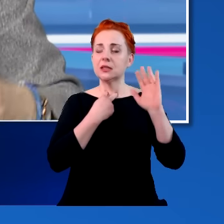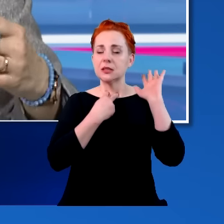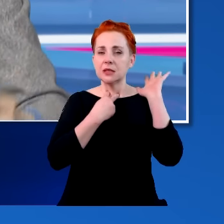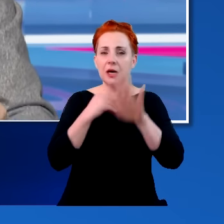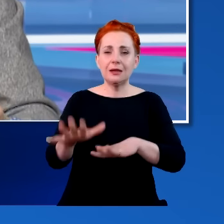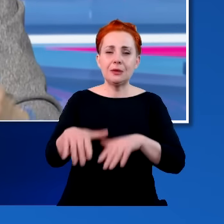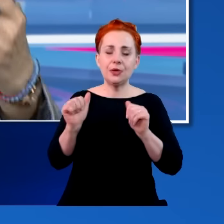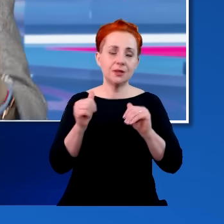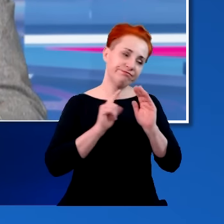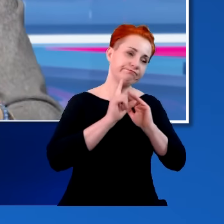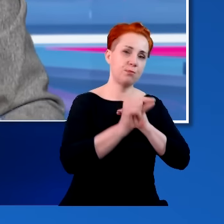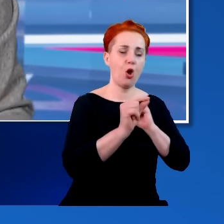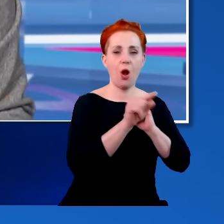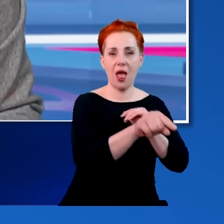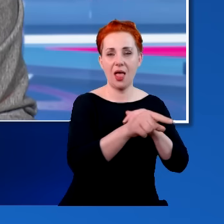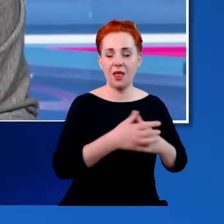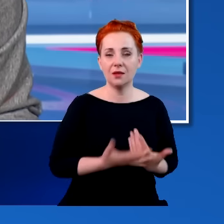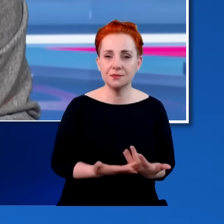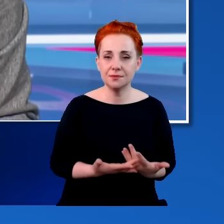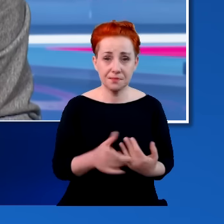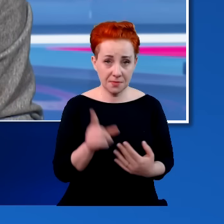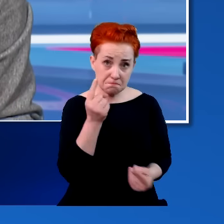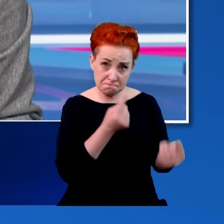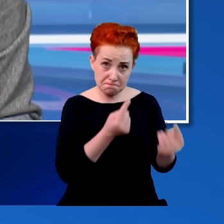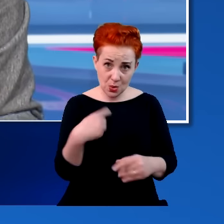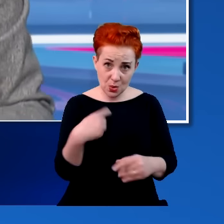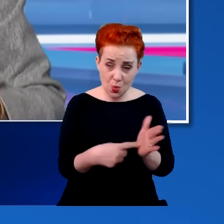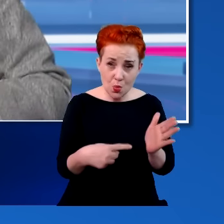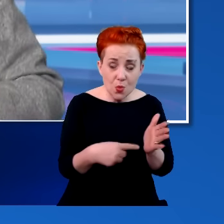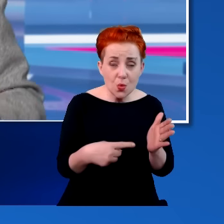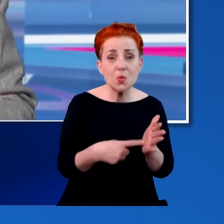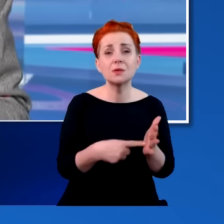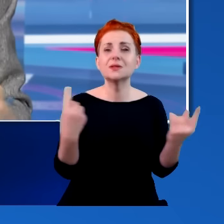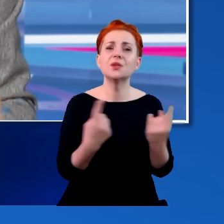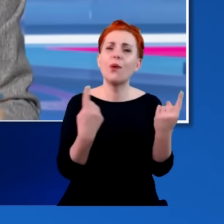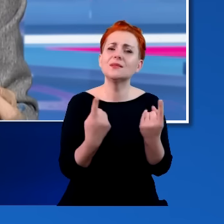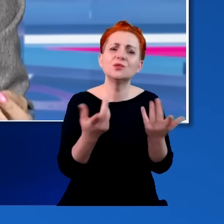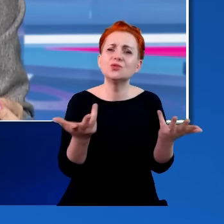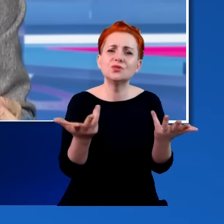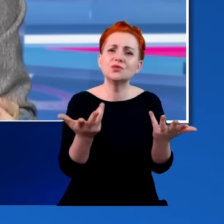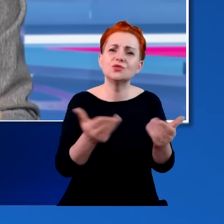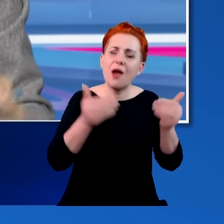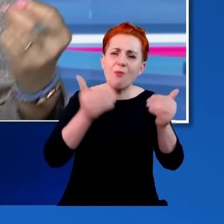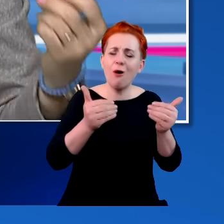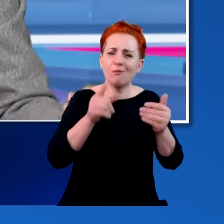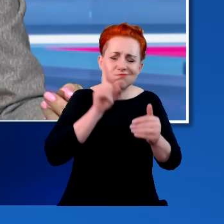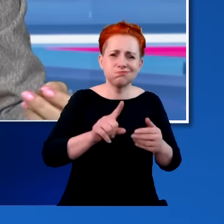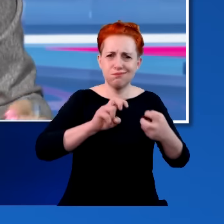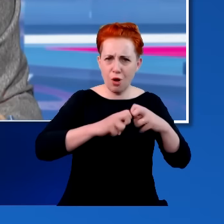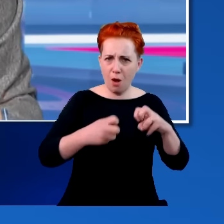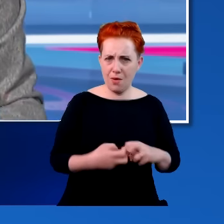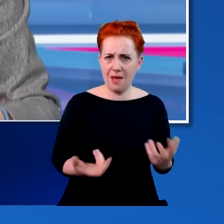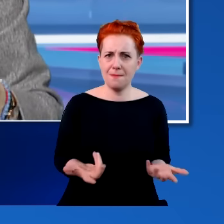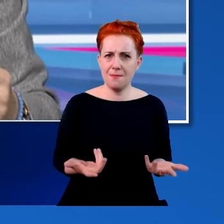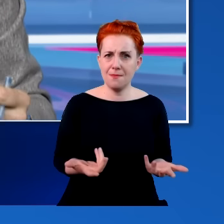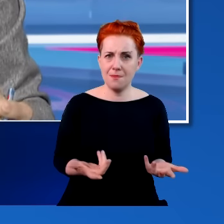tak aktywni, jak są teraz. Pan uważa, że to tak rzeczywiście wygląda? Czy też po prostu jest rzeczywiście problem? No bo z jednej strony